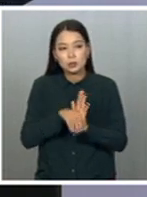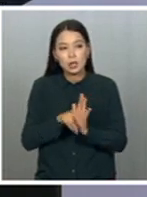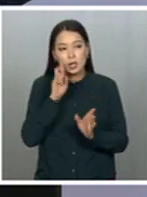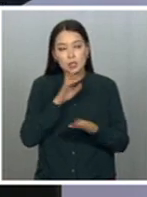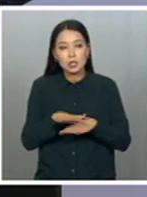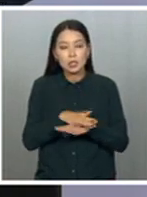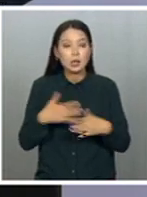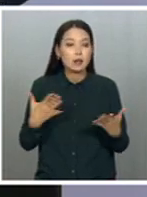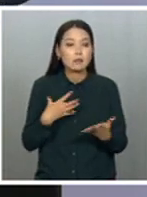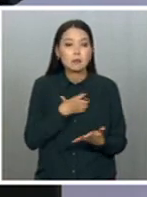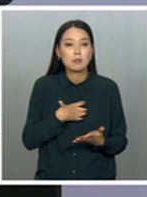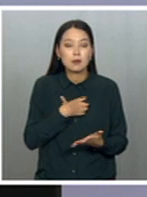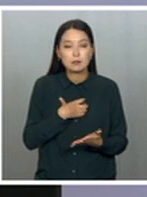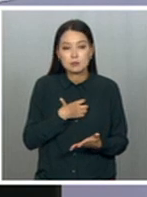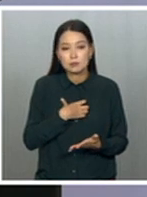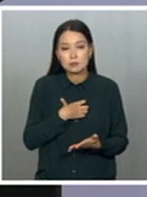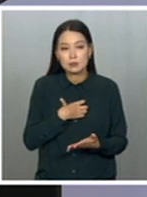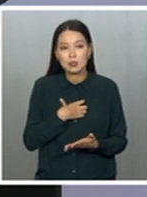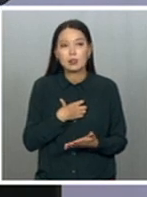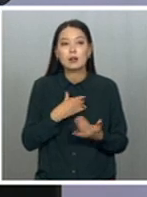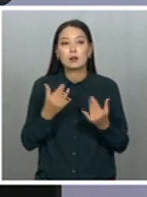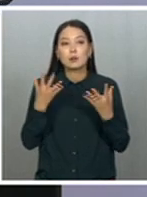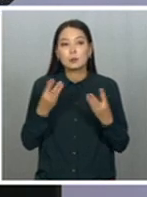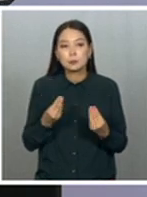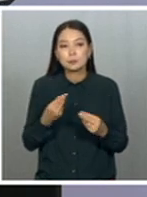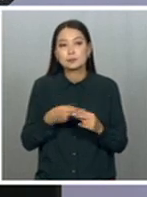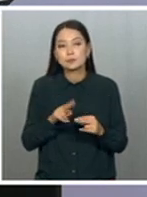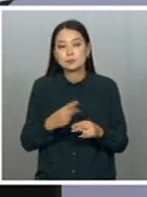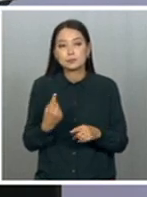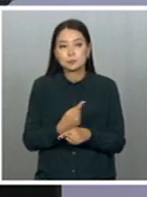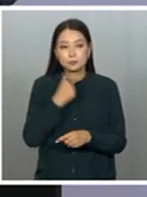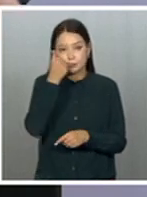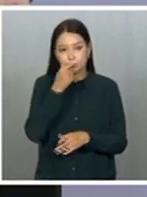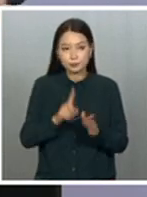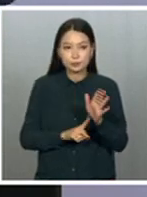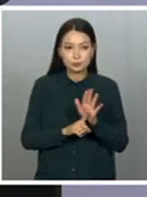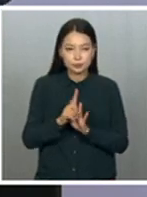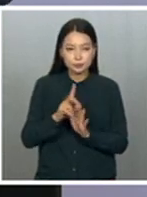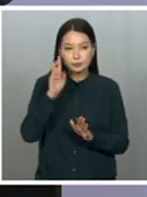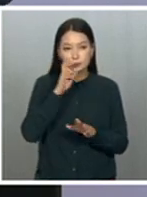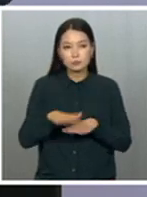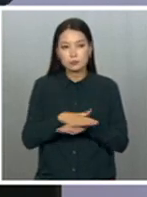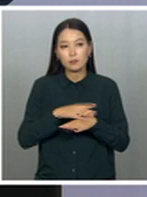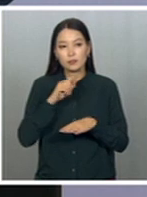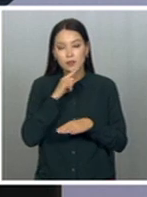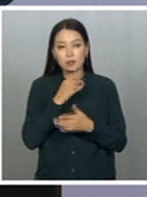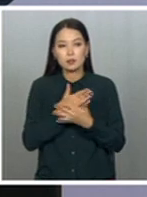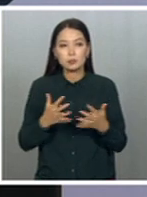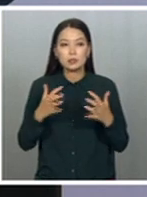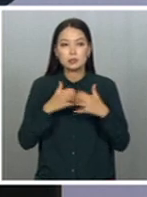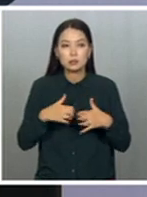қандай болды? Балалар, тәуелсіздіктің алғашқы жылдарынан бастап, ел экономикасында түбегейлі өзгерістердің